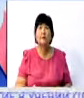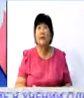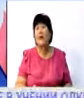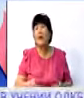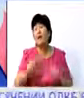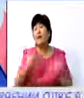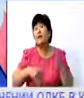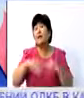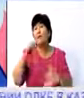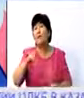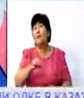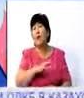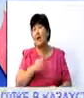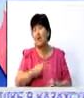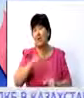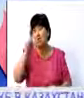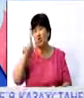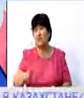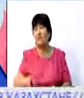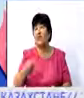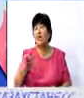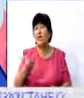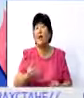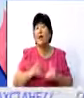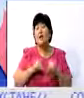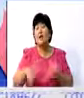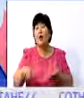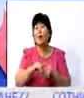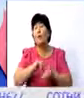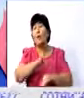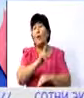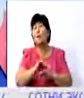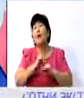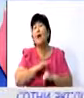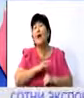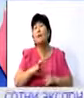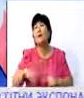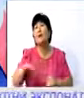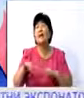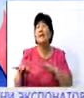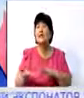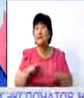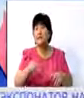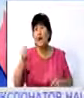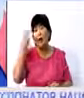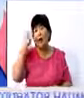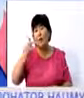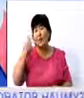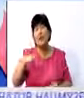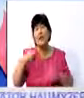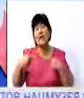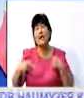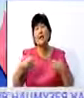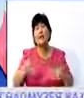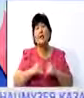Нет выше богатства, чем человеческий капитал. Развивает общество, укрепляет и обогащает страну деловые, образованные,